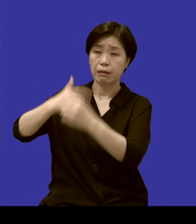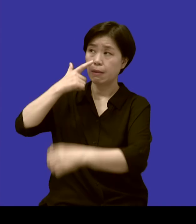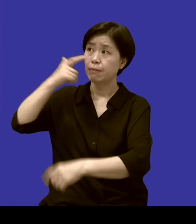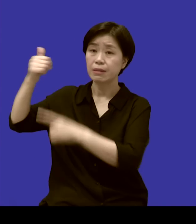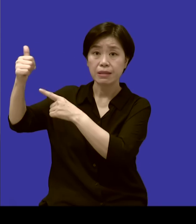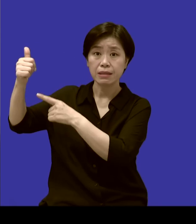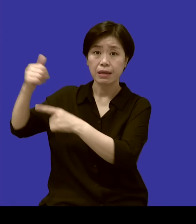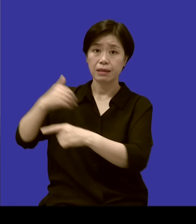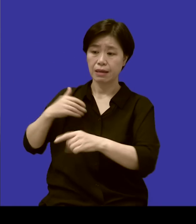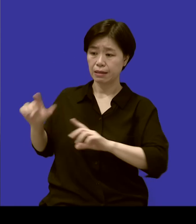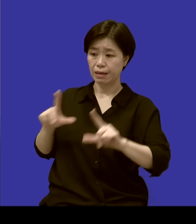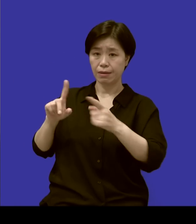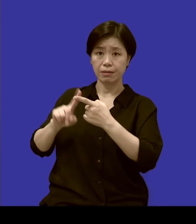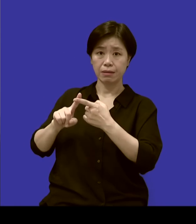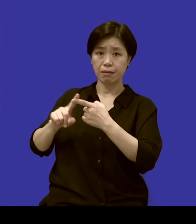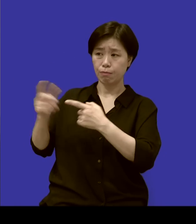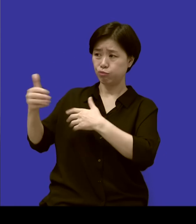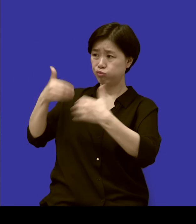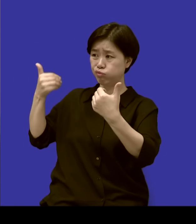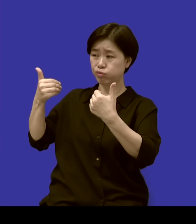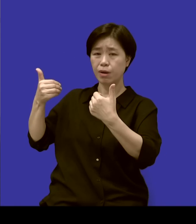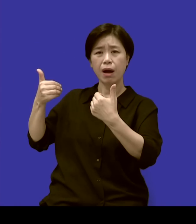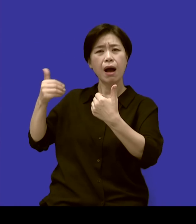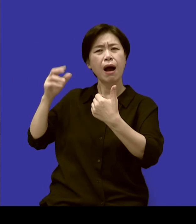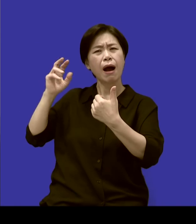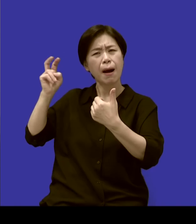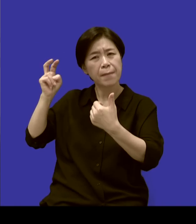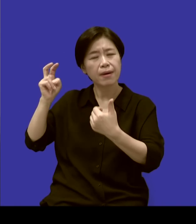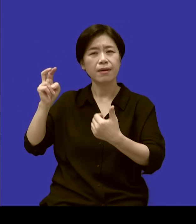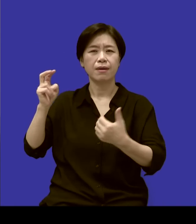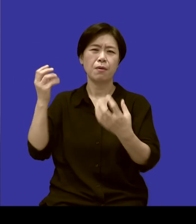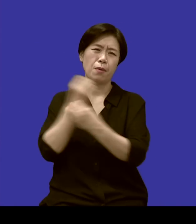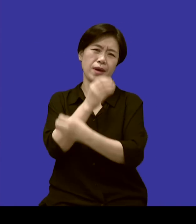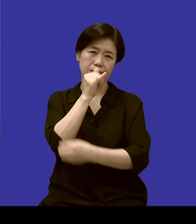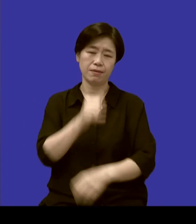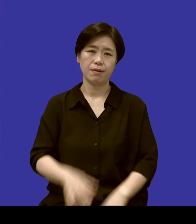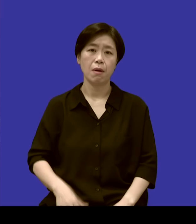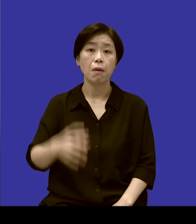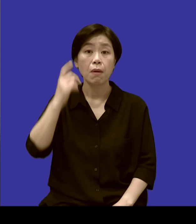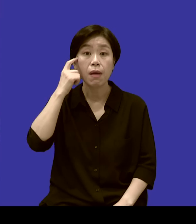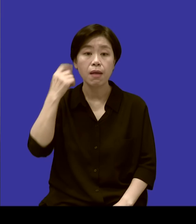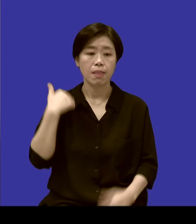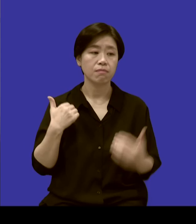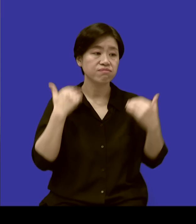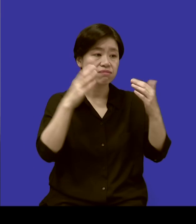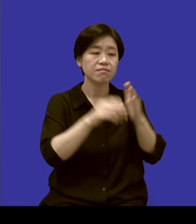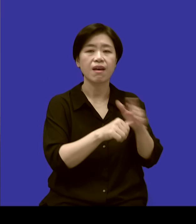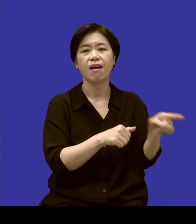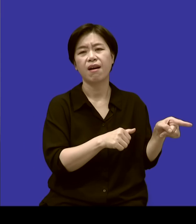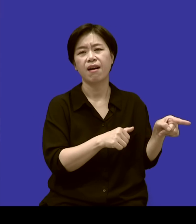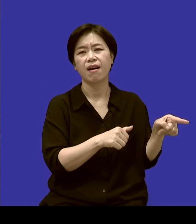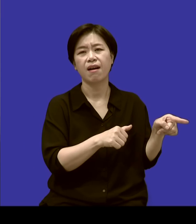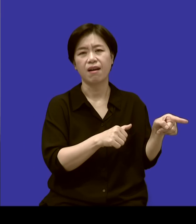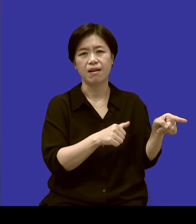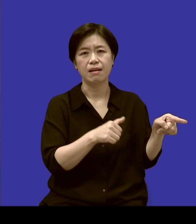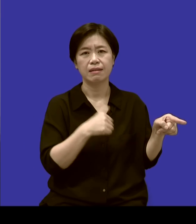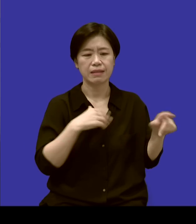감시하실까? 예. 이런 생각을 예. 한 적도 있고 그래서